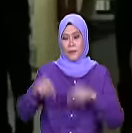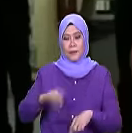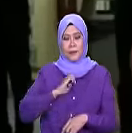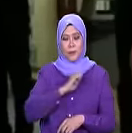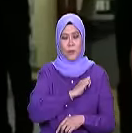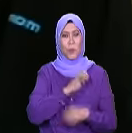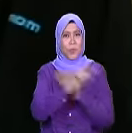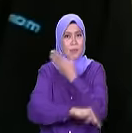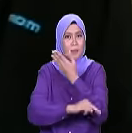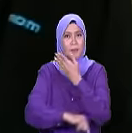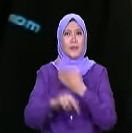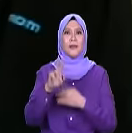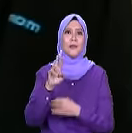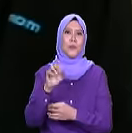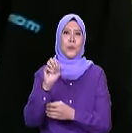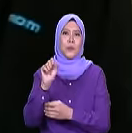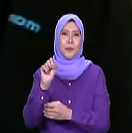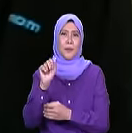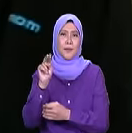Kerajaan Negeri Romani Wan Salim.